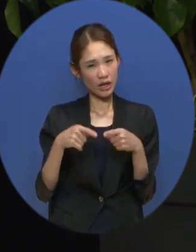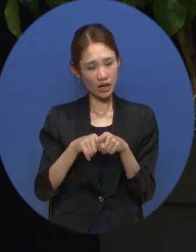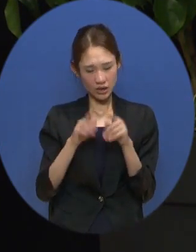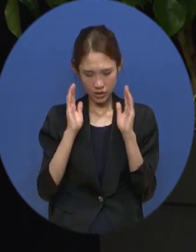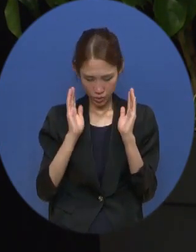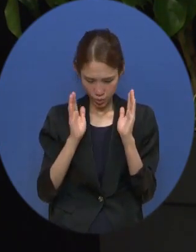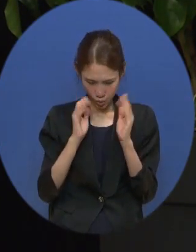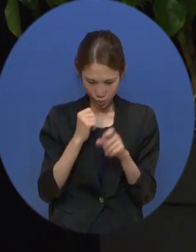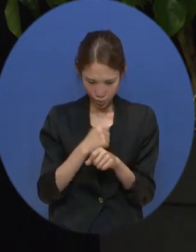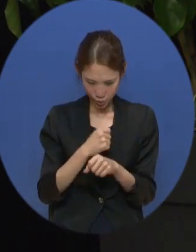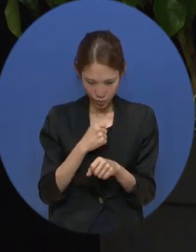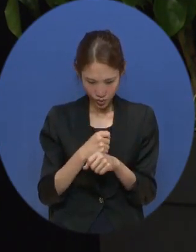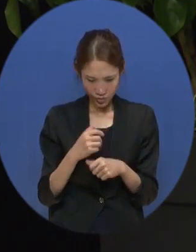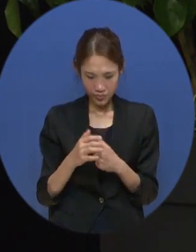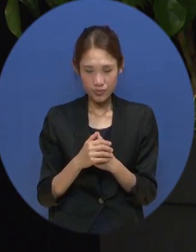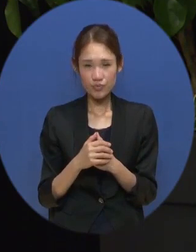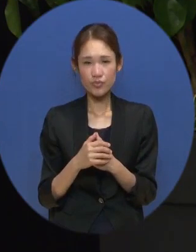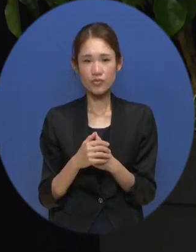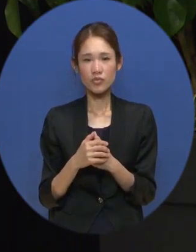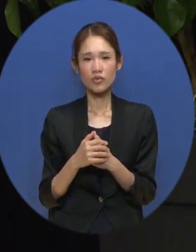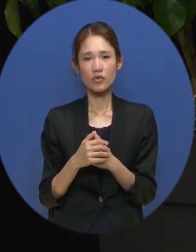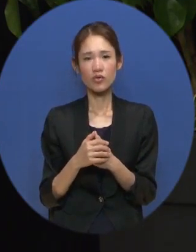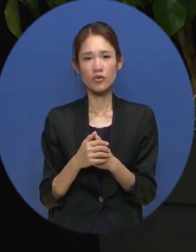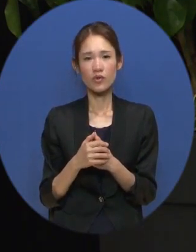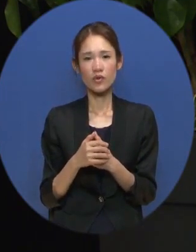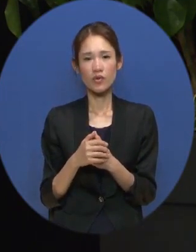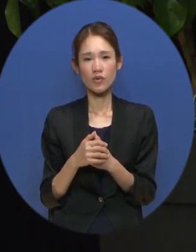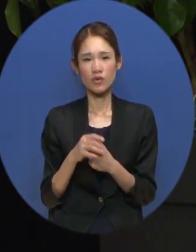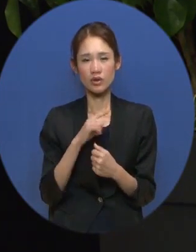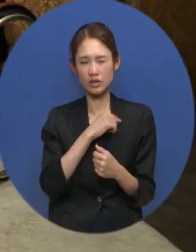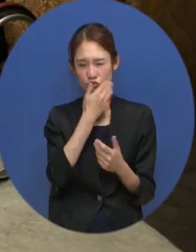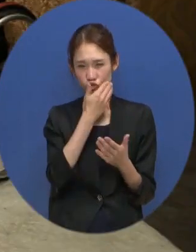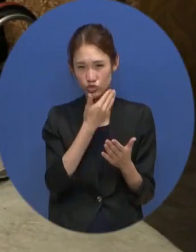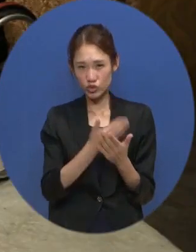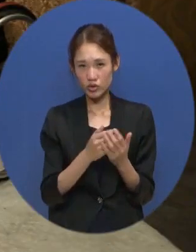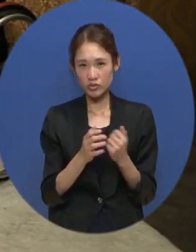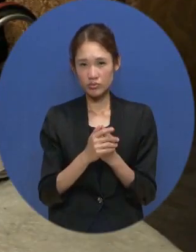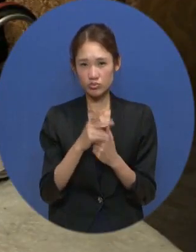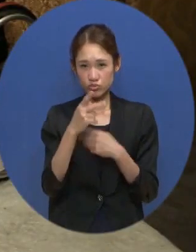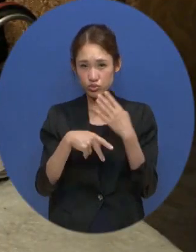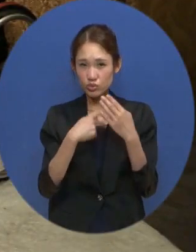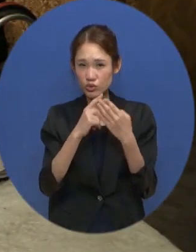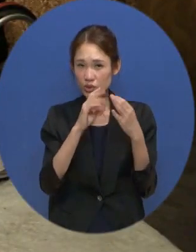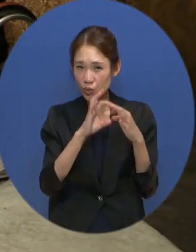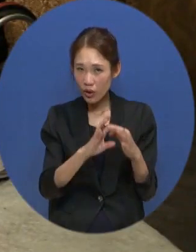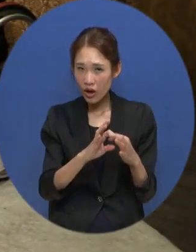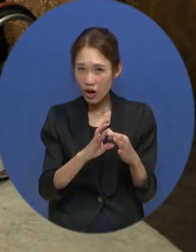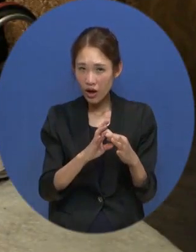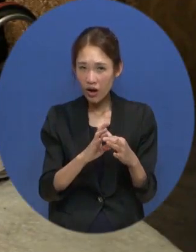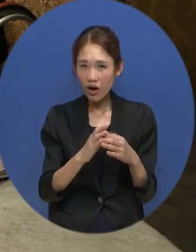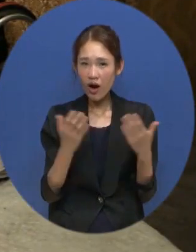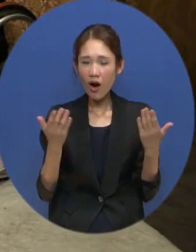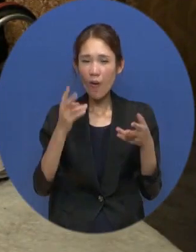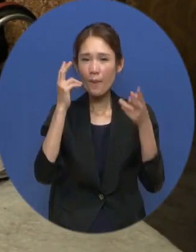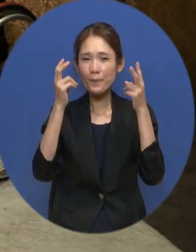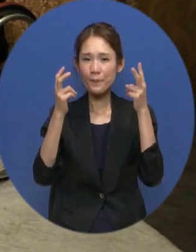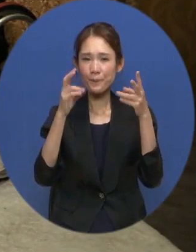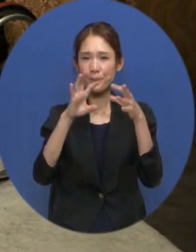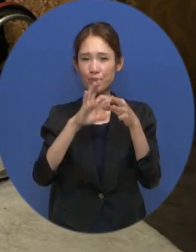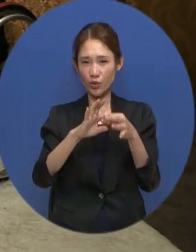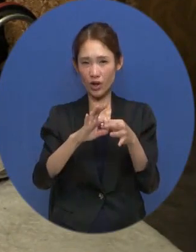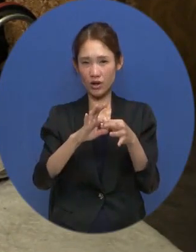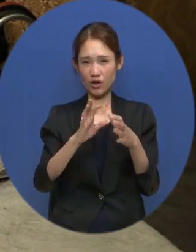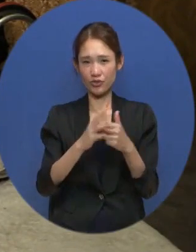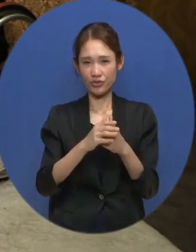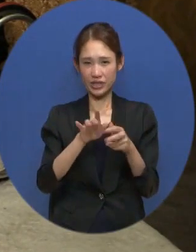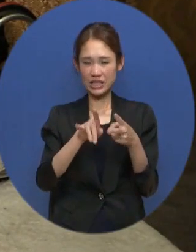오면은 그 프로젝트를 같이 이제 공부를 하는 거죠. 그 아. 가장 중요한 것은 프로젝트에 대해서 업종에 대해서